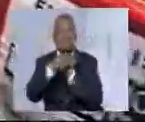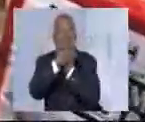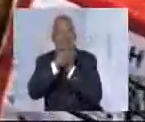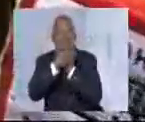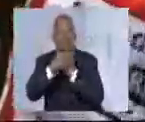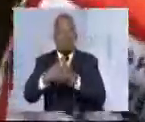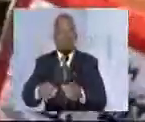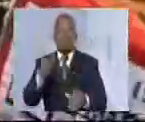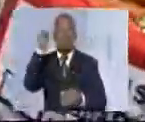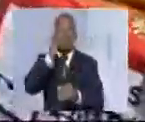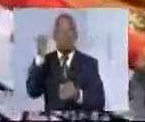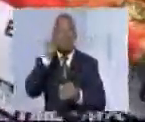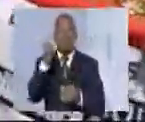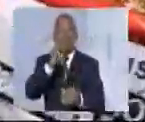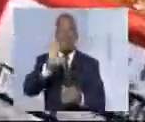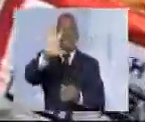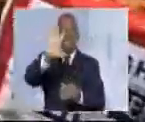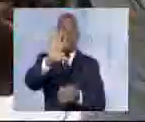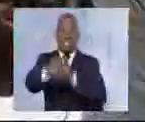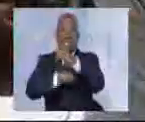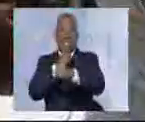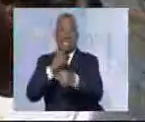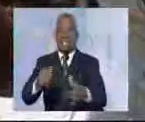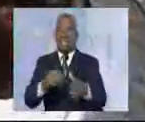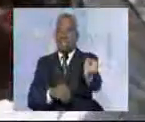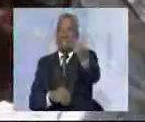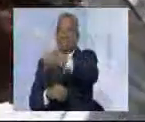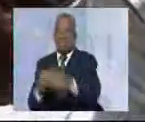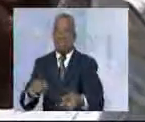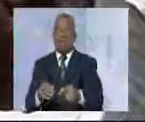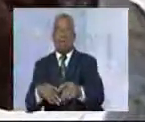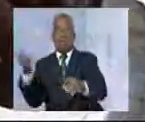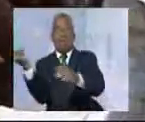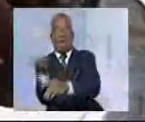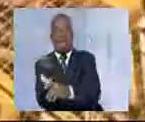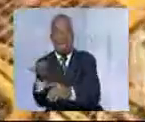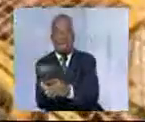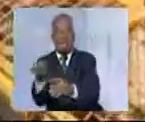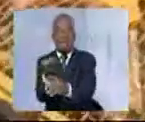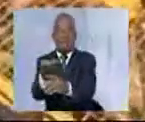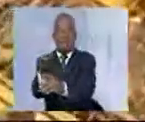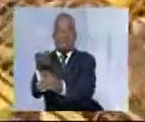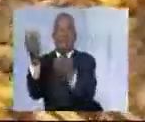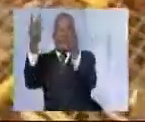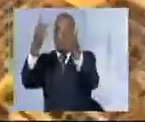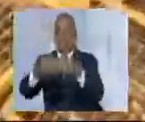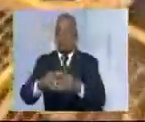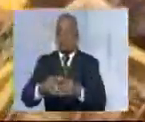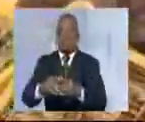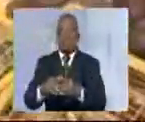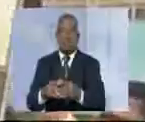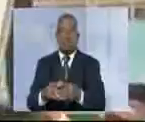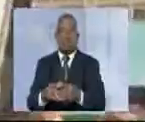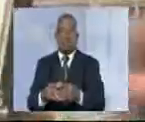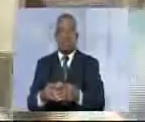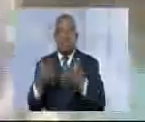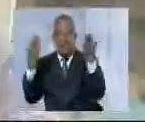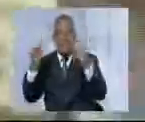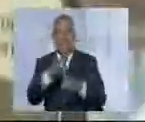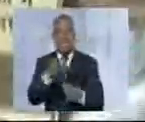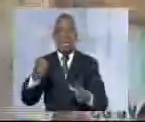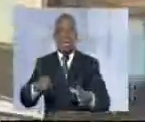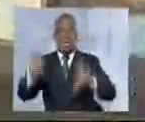l'opinion indienne, déjà traumatisée par le viol collectif et le meurtre d'une étudiante en décembre. 4 mois après, les manifestants sont de